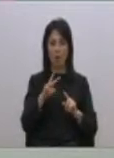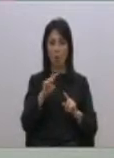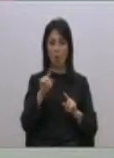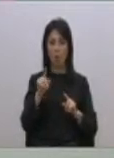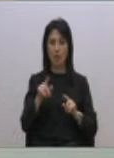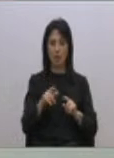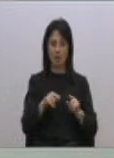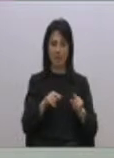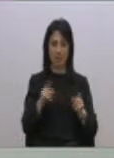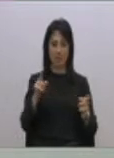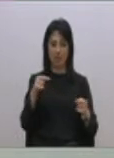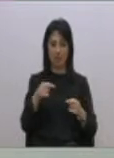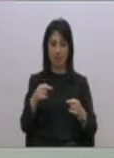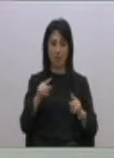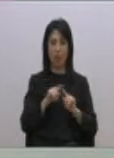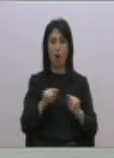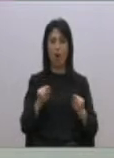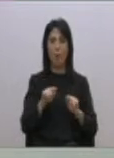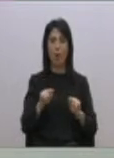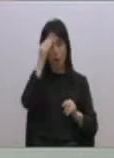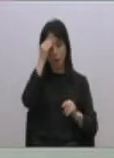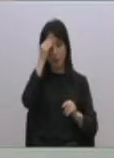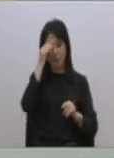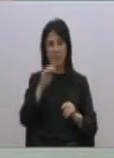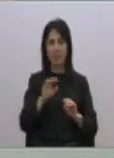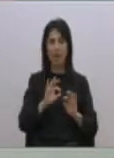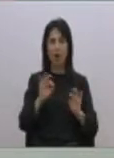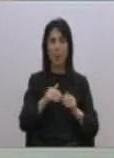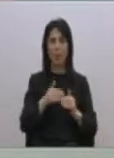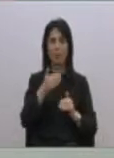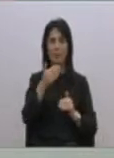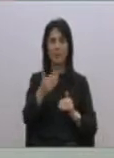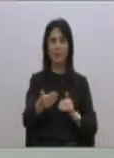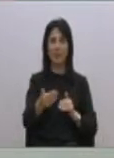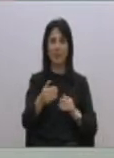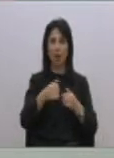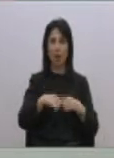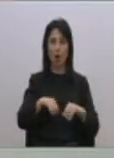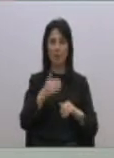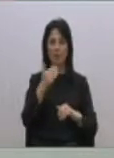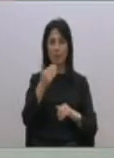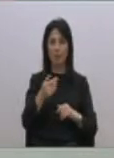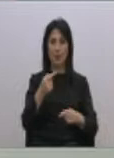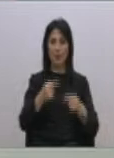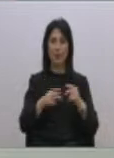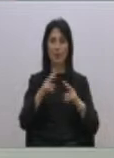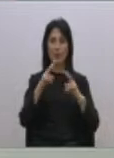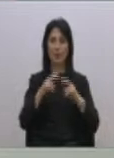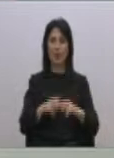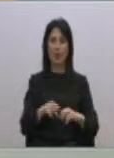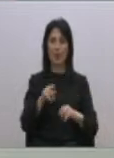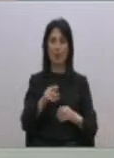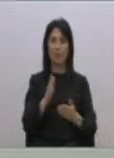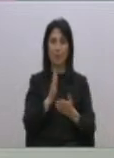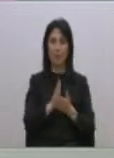mesame puncte, ce s-a numit opoziții, ăsta poziții, anda comisii smer, da, vizi, ganhilul ăsta, n-am cam, n-am